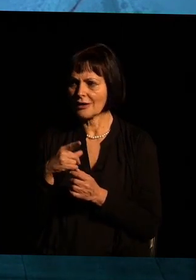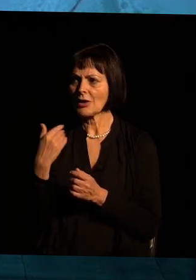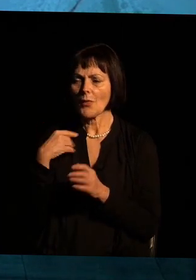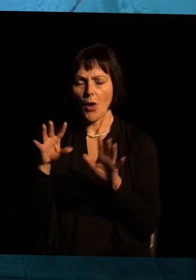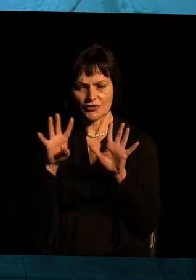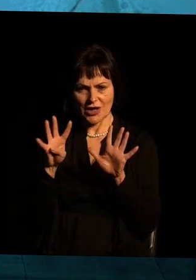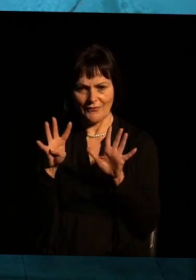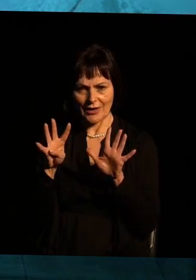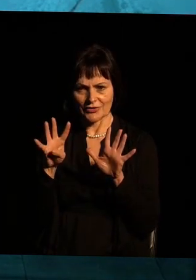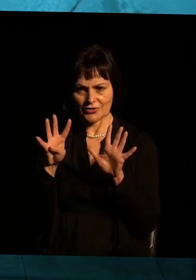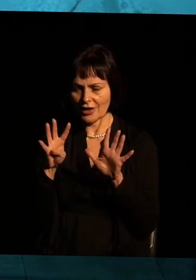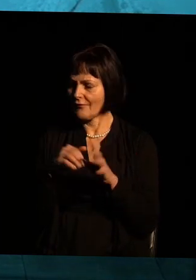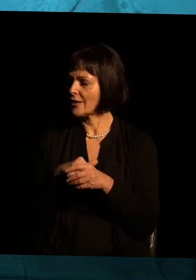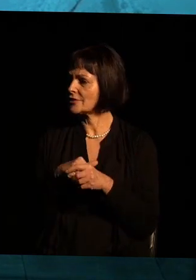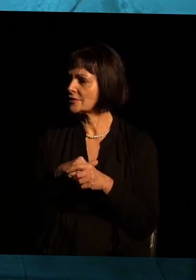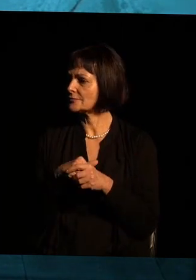to było 9, prawda, bo to ciągle jest 9.